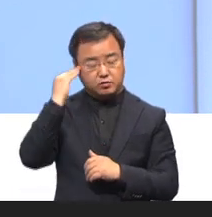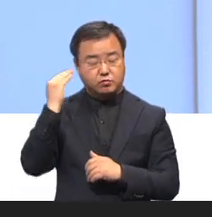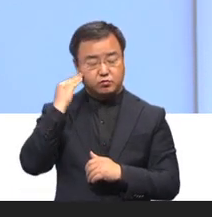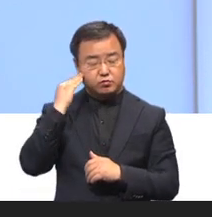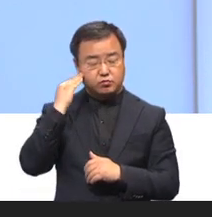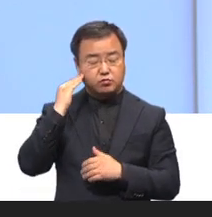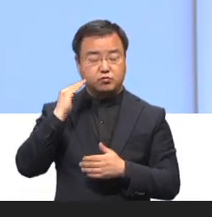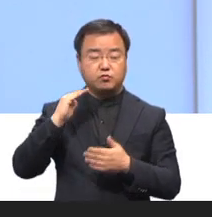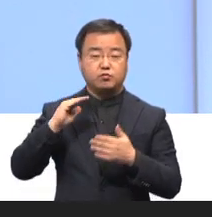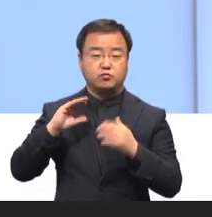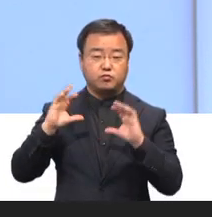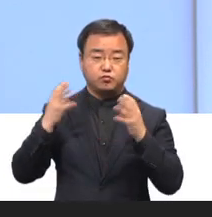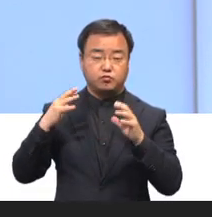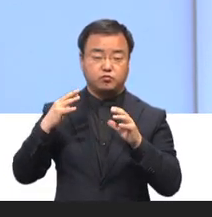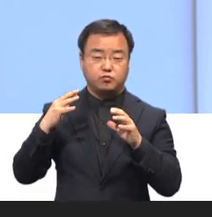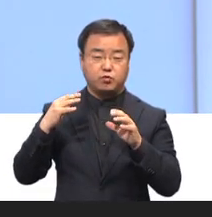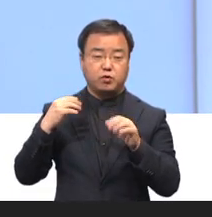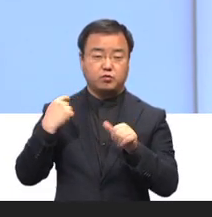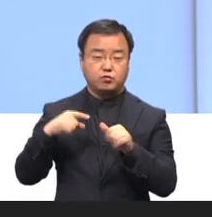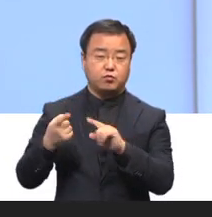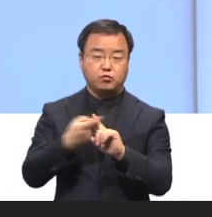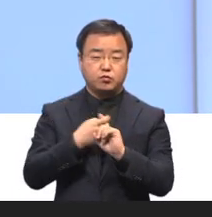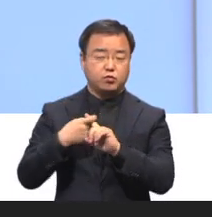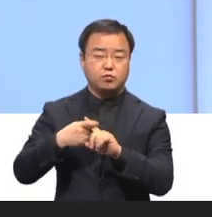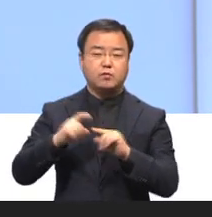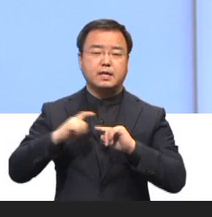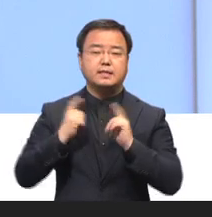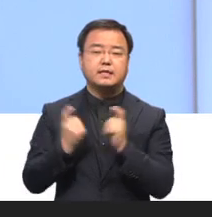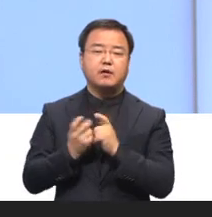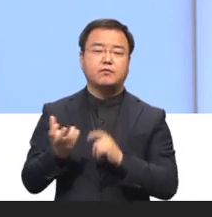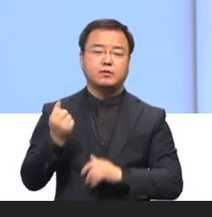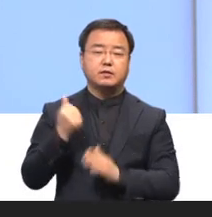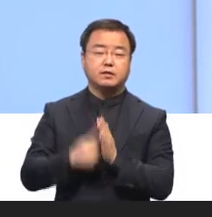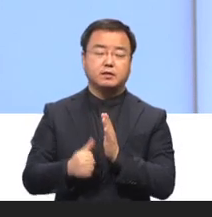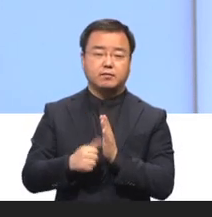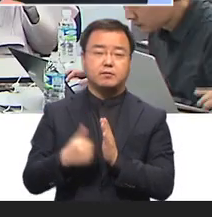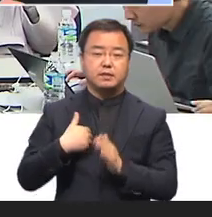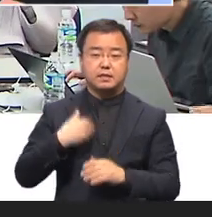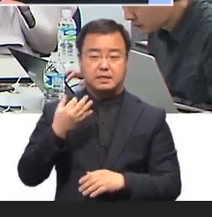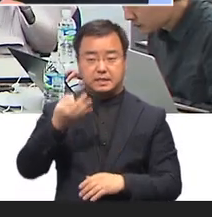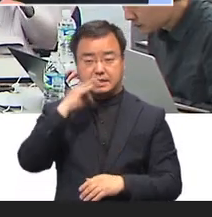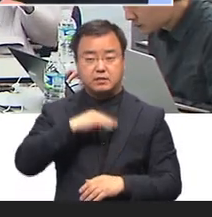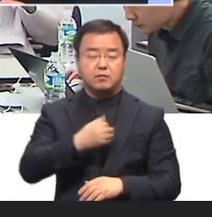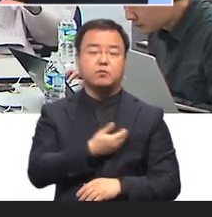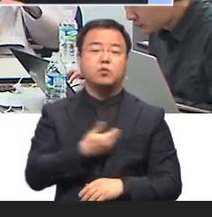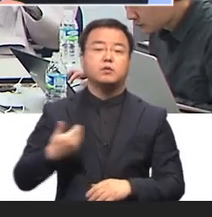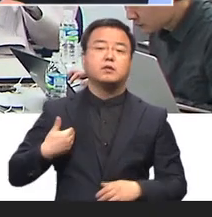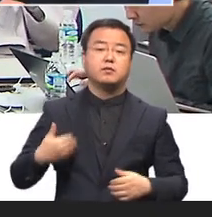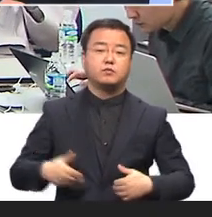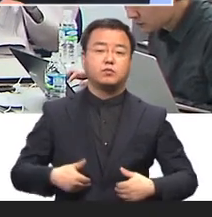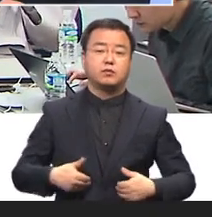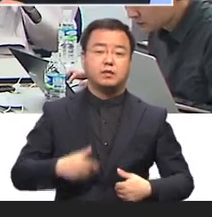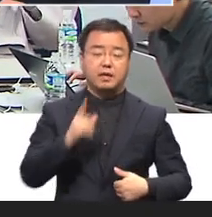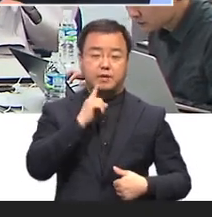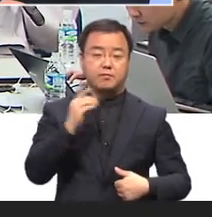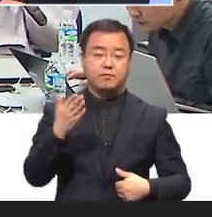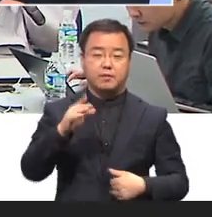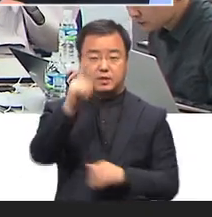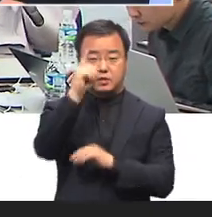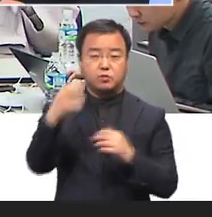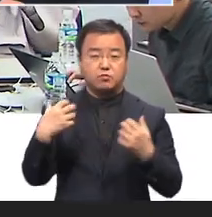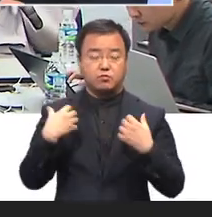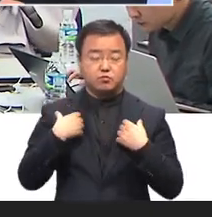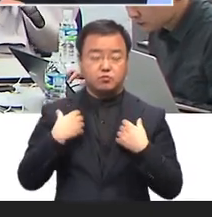이것은 사유재산이다. 그러므로 내 이윤이 좀 보장이 될 필요가 있다. 반면 정부와 국민은